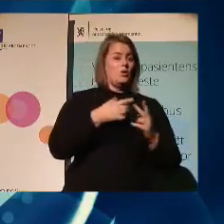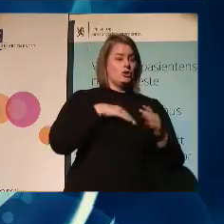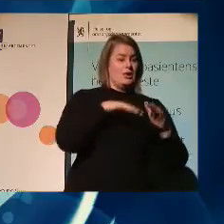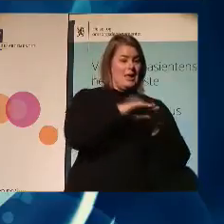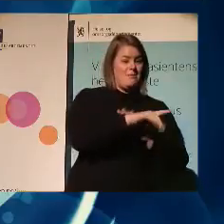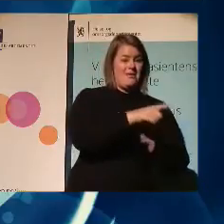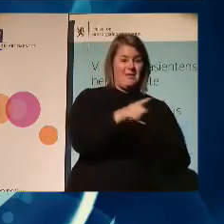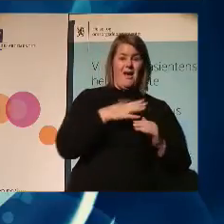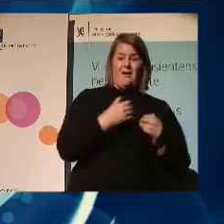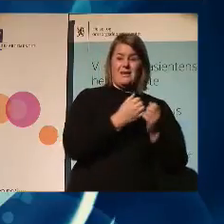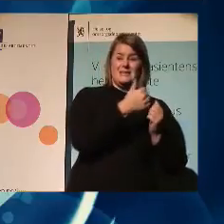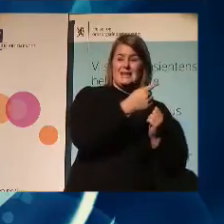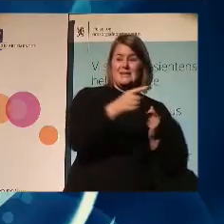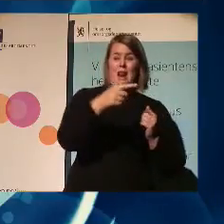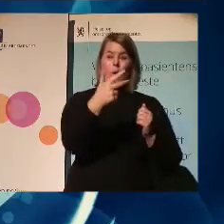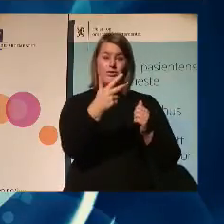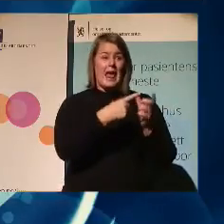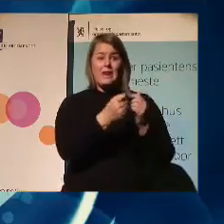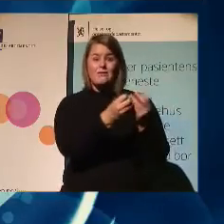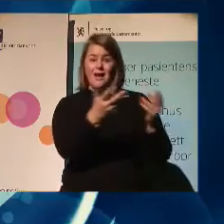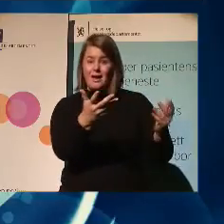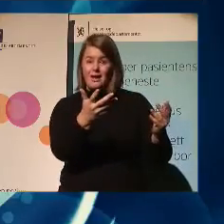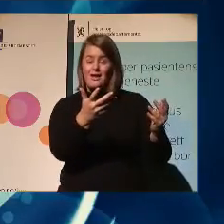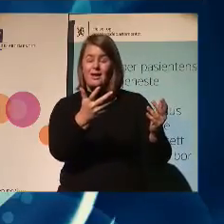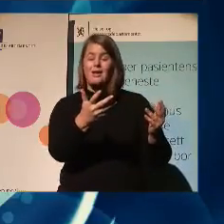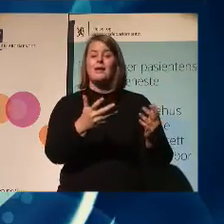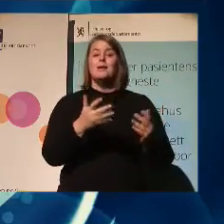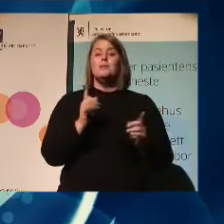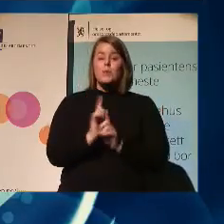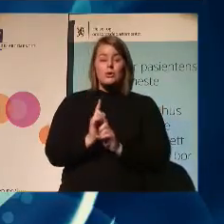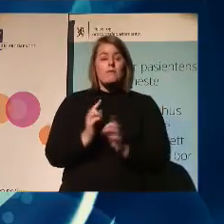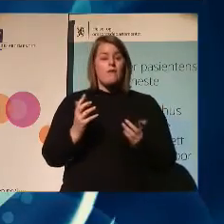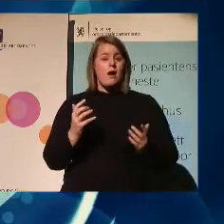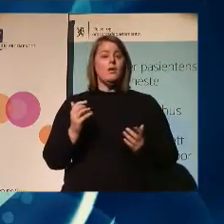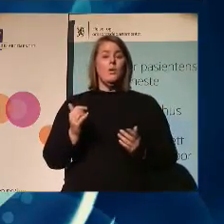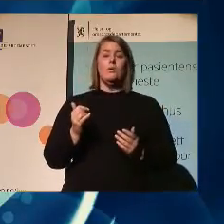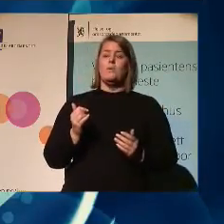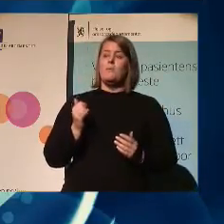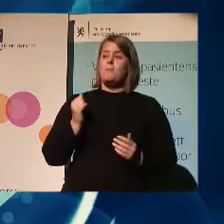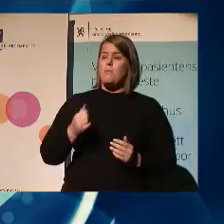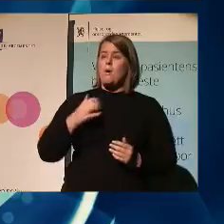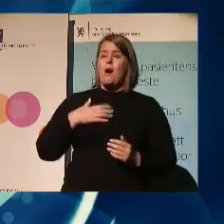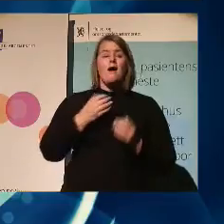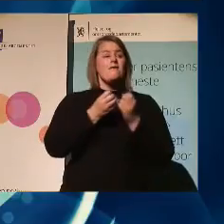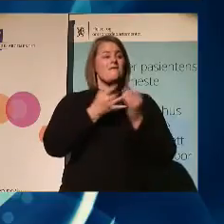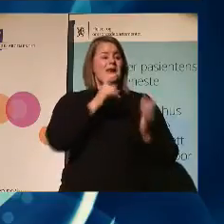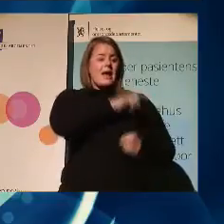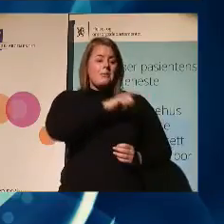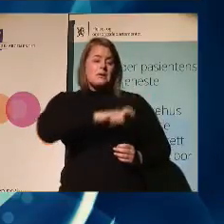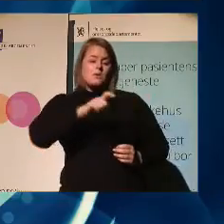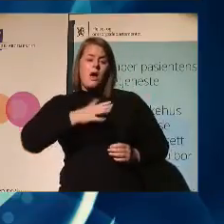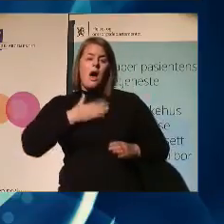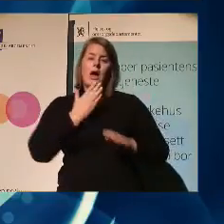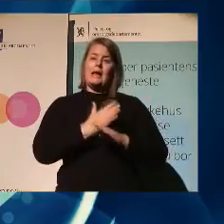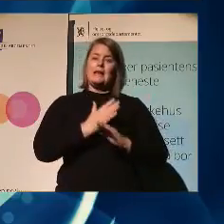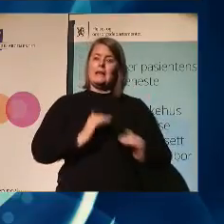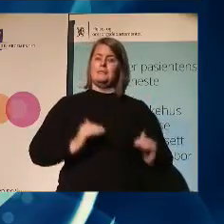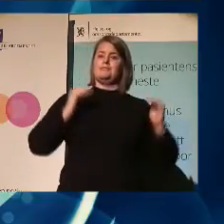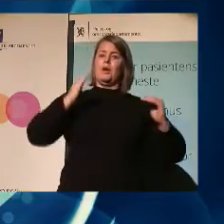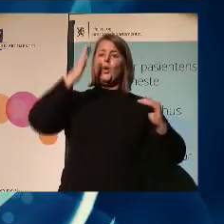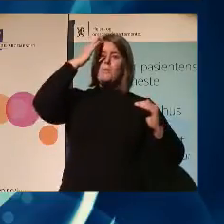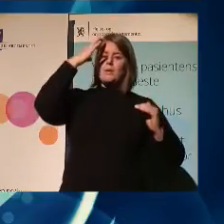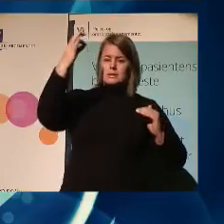for sykehjemsmedisin. Hva betyr det? Jo, det betyr at vi må ha flere som har kompetanse på et nivå som gjør at